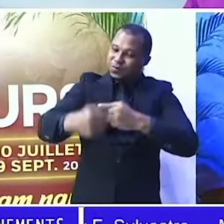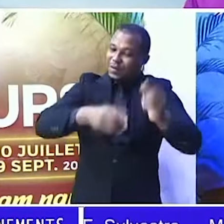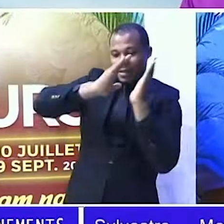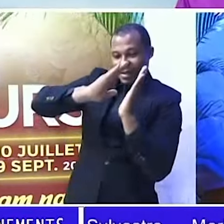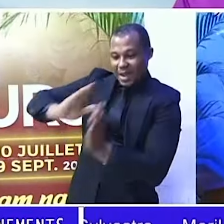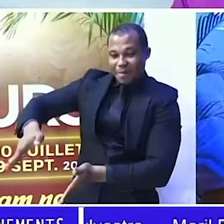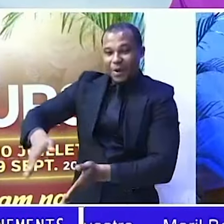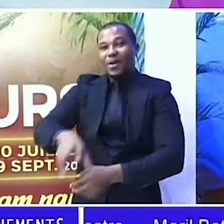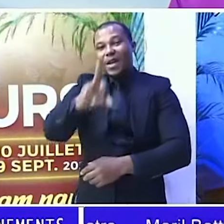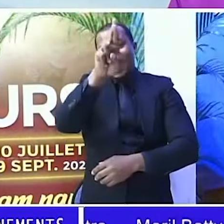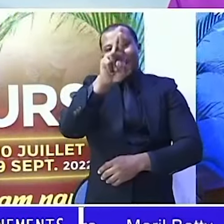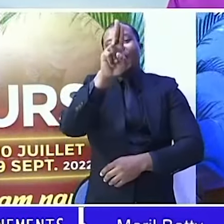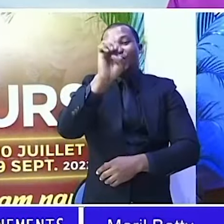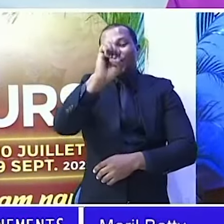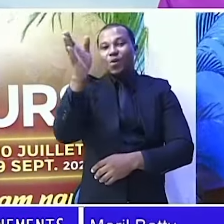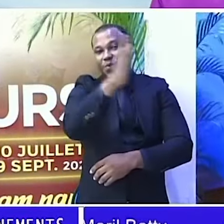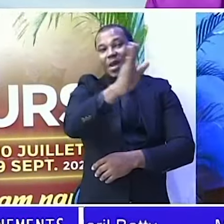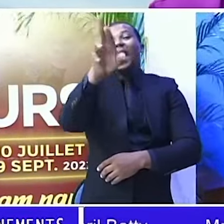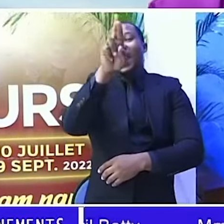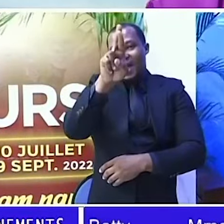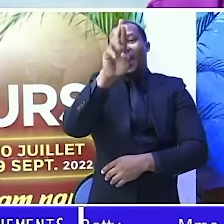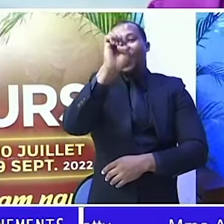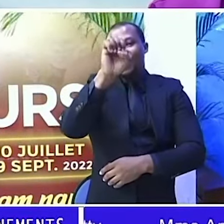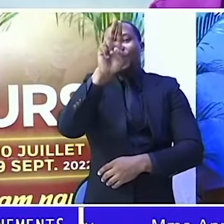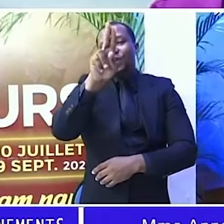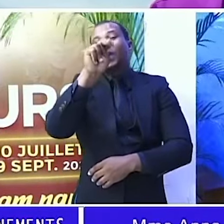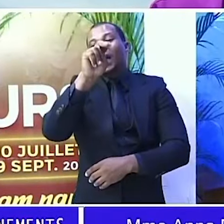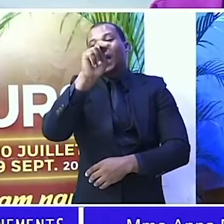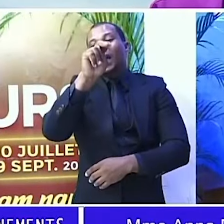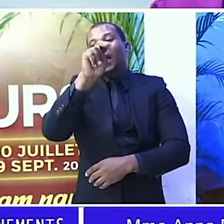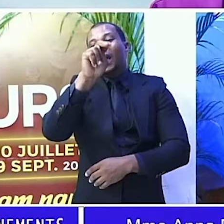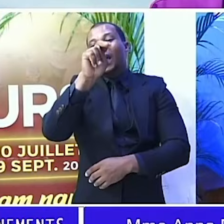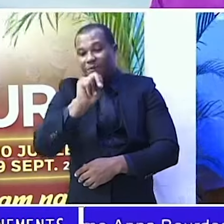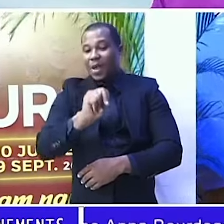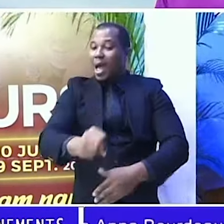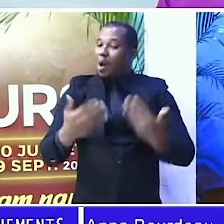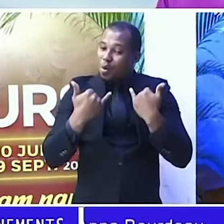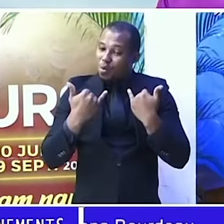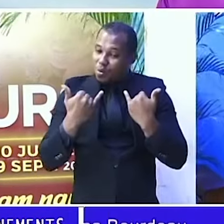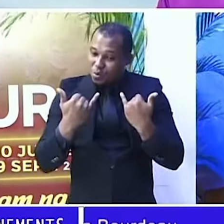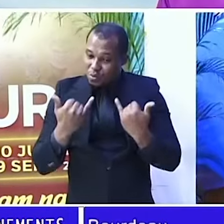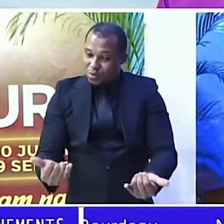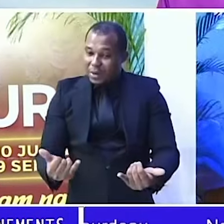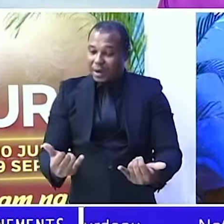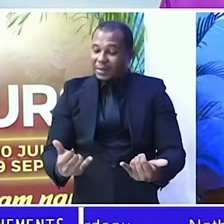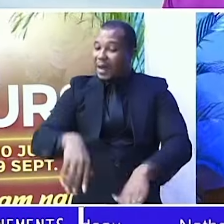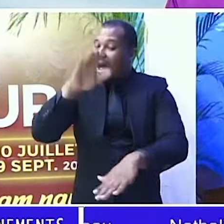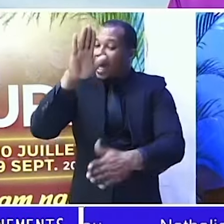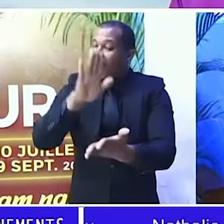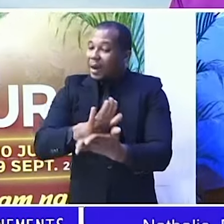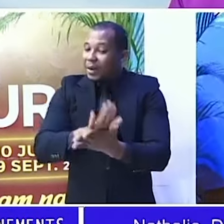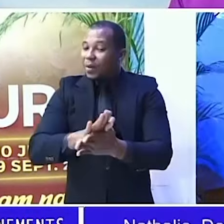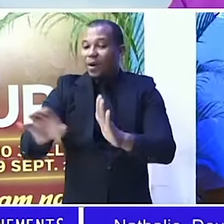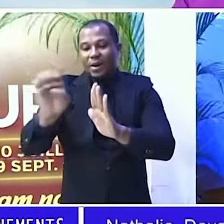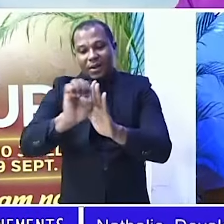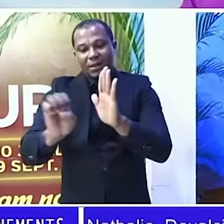Réunion, kounye la Getchi, yon dit c'est non, on l'a dans le lycée, et Fritz Pierre lui, dans zone sa, yon dit yon